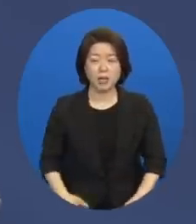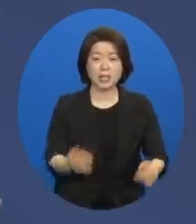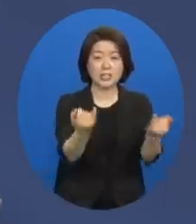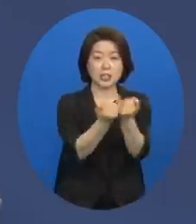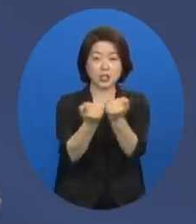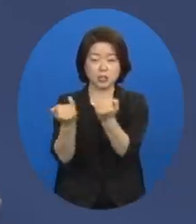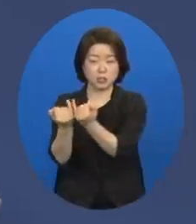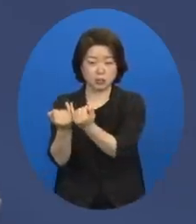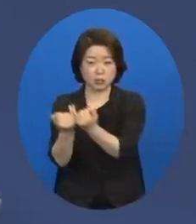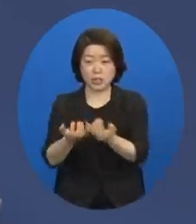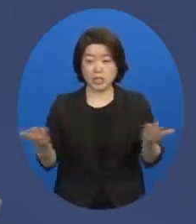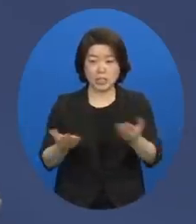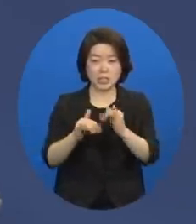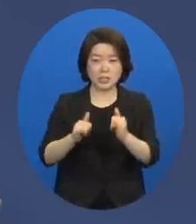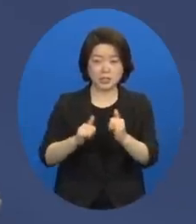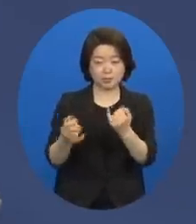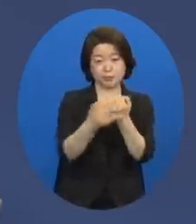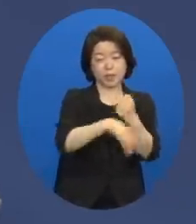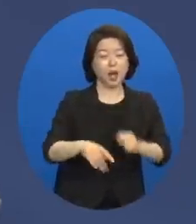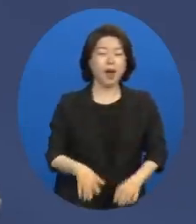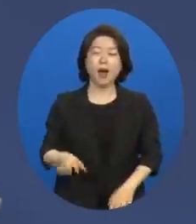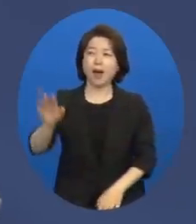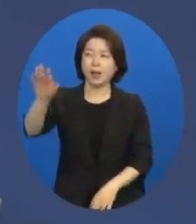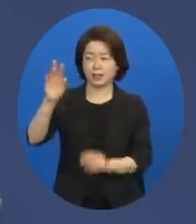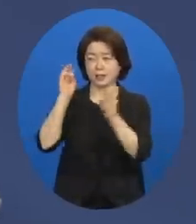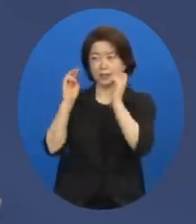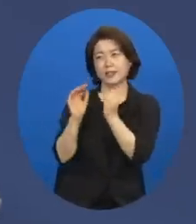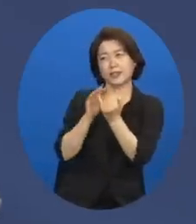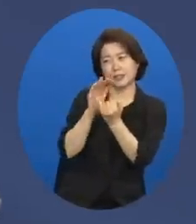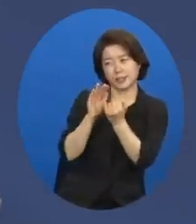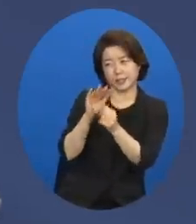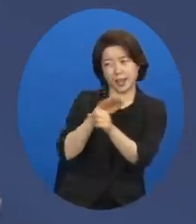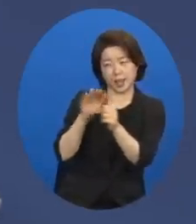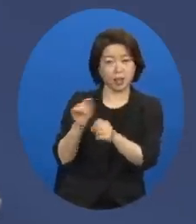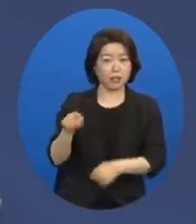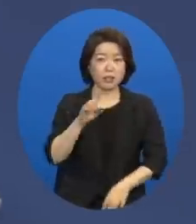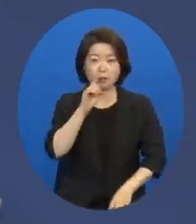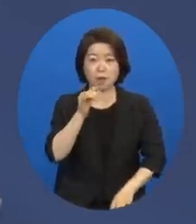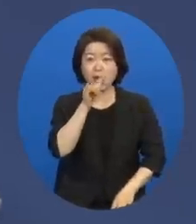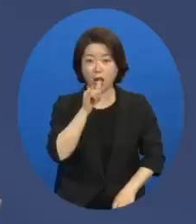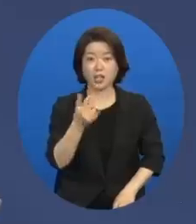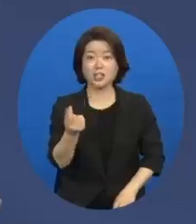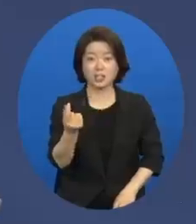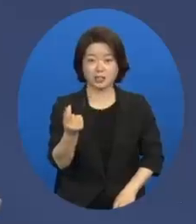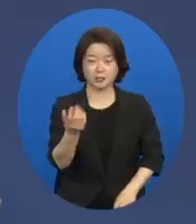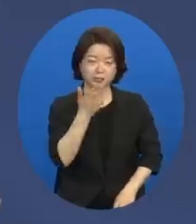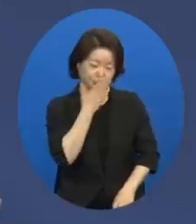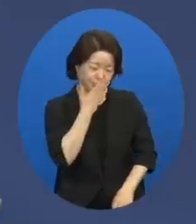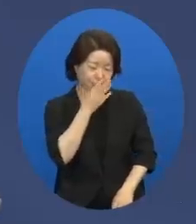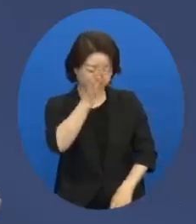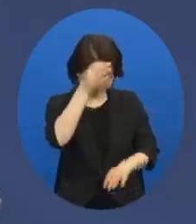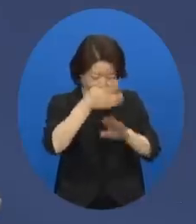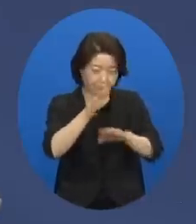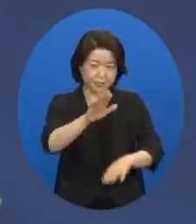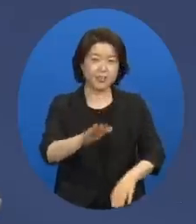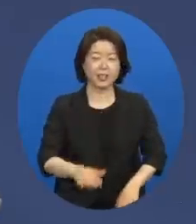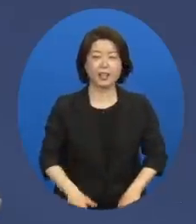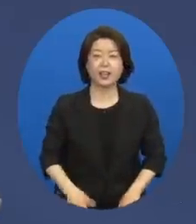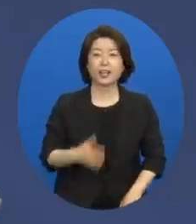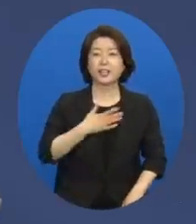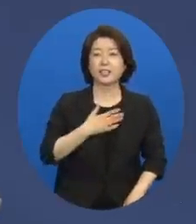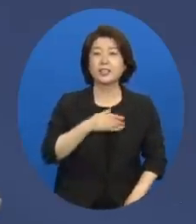자기 직원으로 사장님 사랑해 이런 저기만 죄송해요. 제가